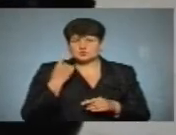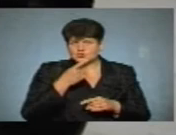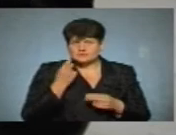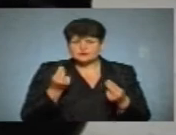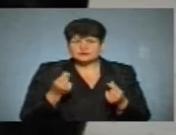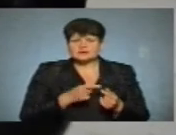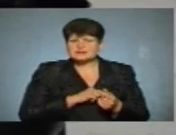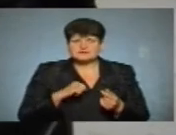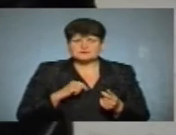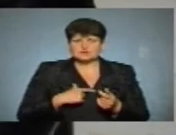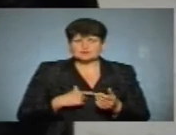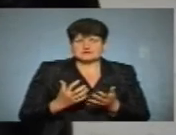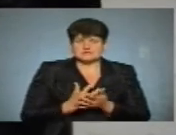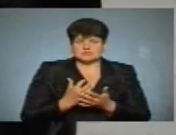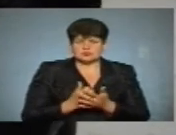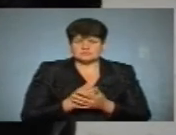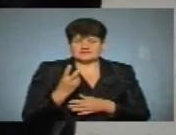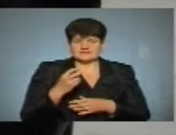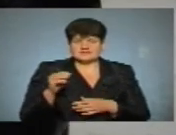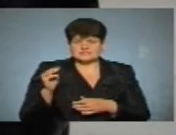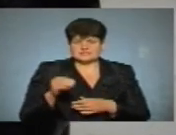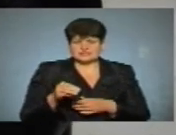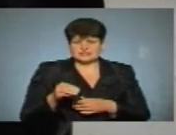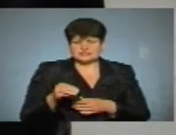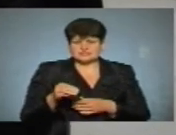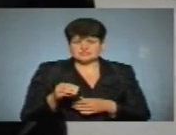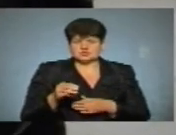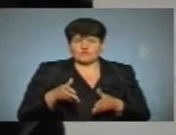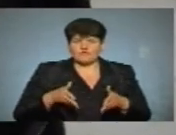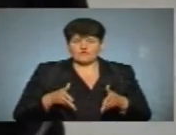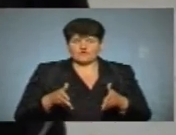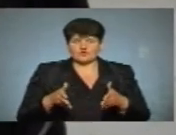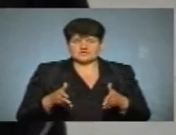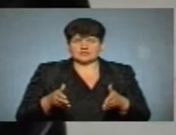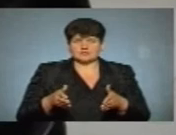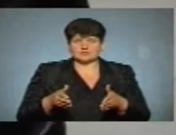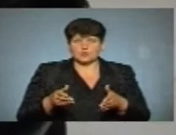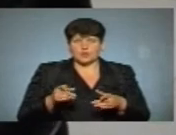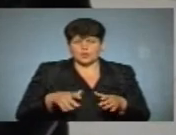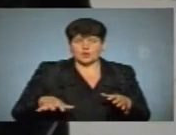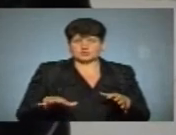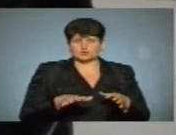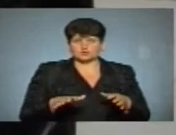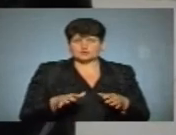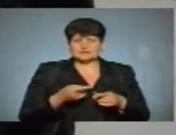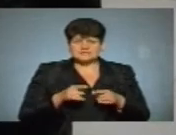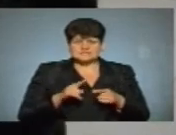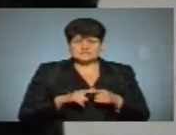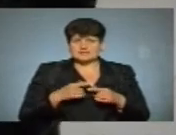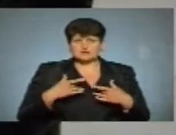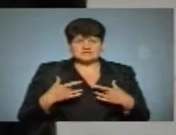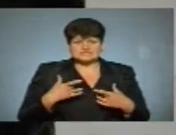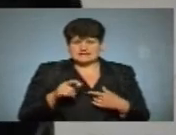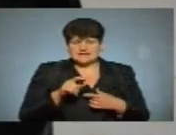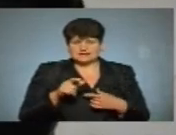ми самі для себе заробили. Це біля 200 тисяч саме фоє і коридори. Отак. Це про сцену я не говорю, тому що ми